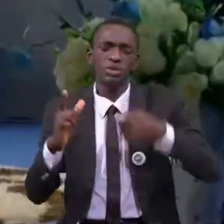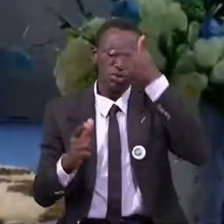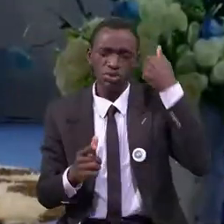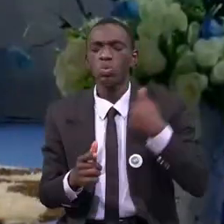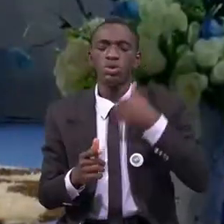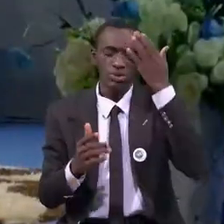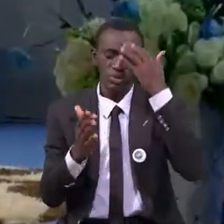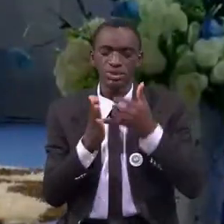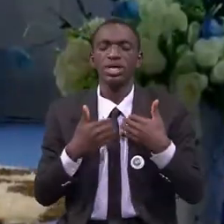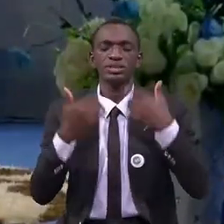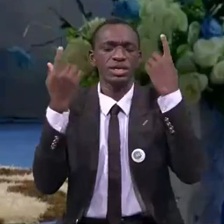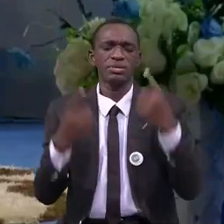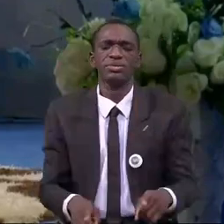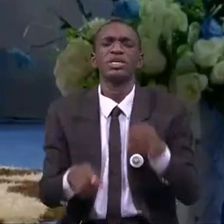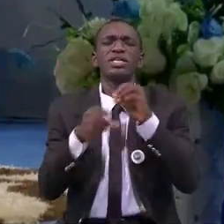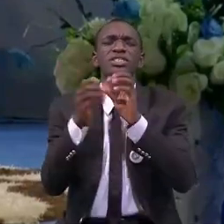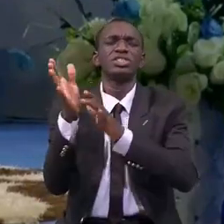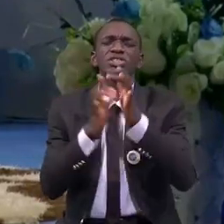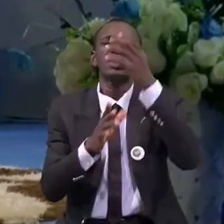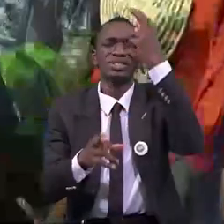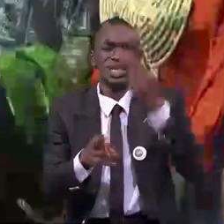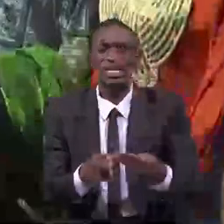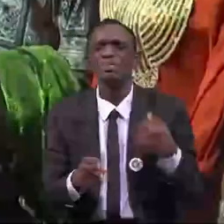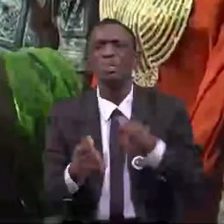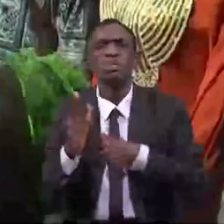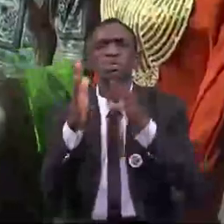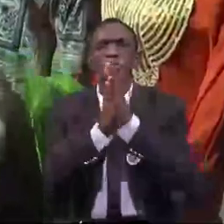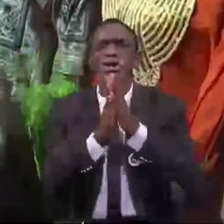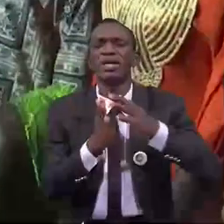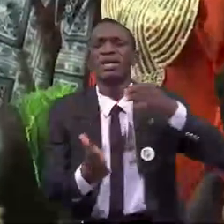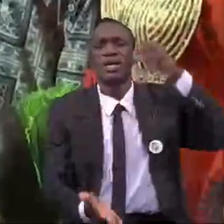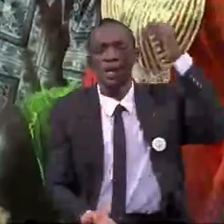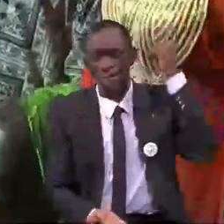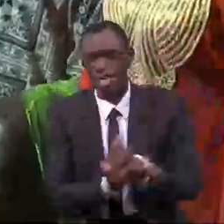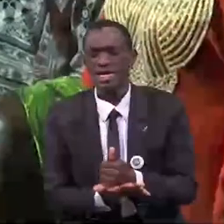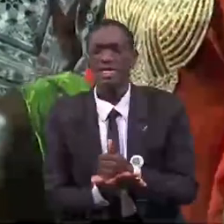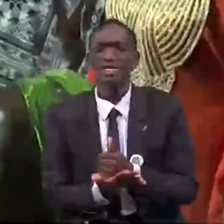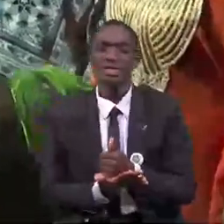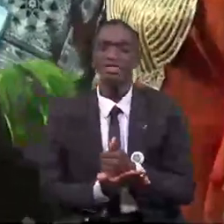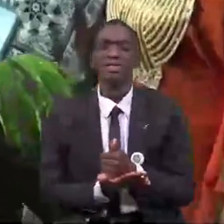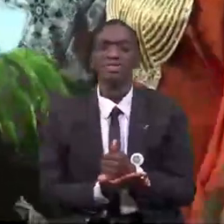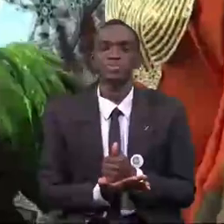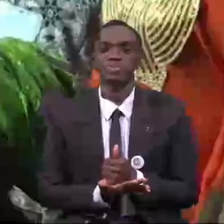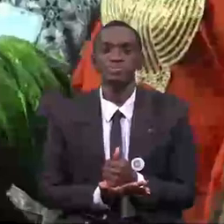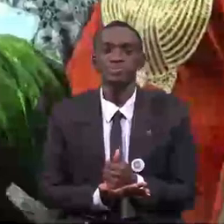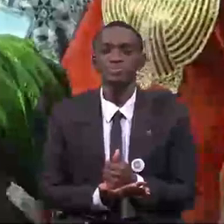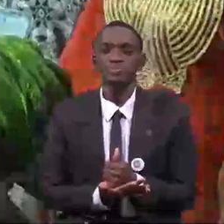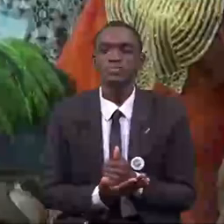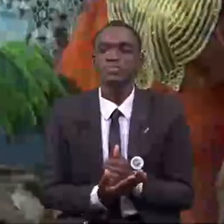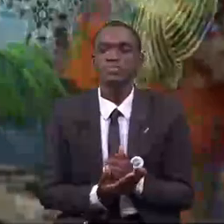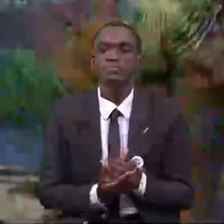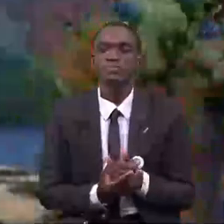nous savons que c'est fait au nom de Jésus nous